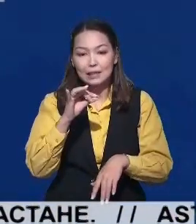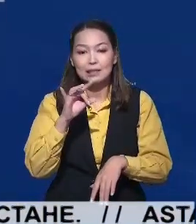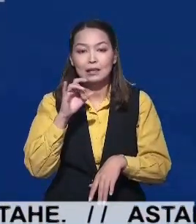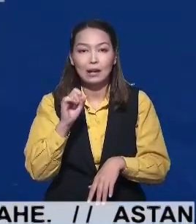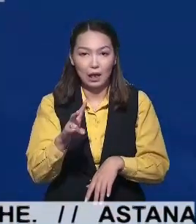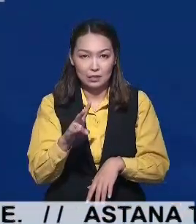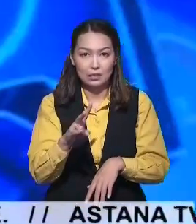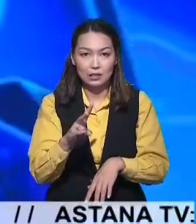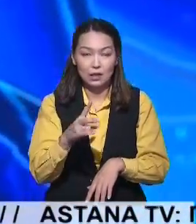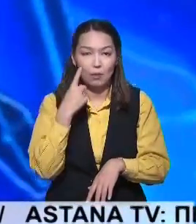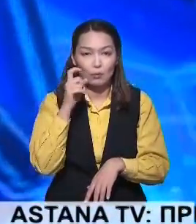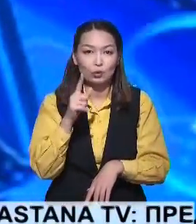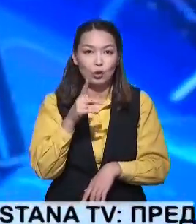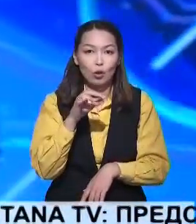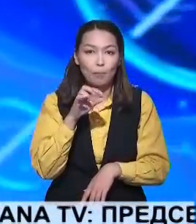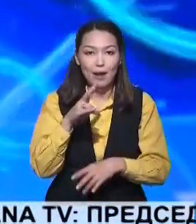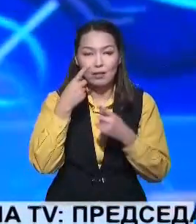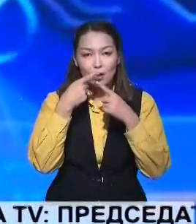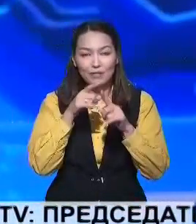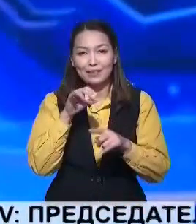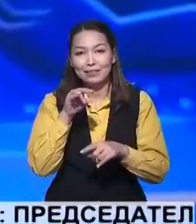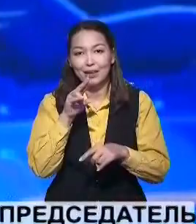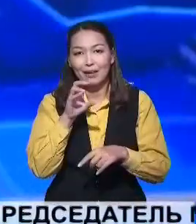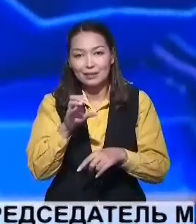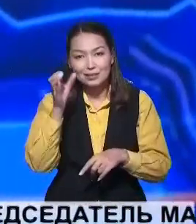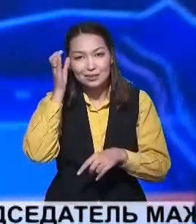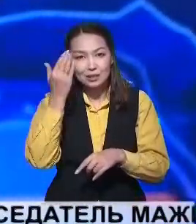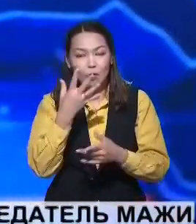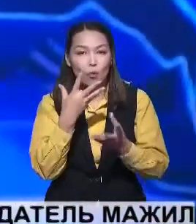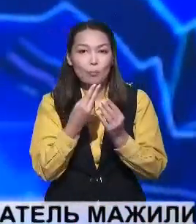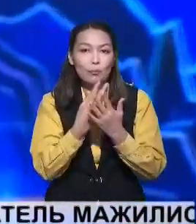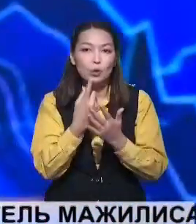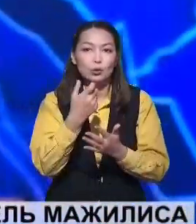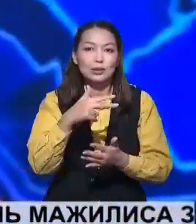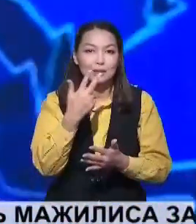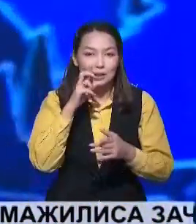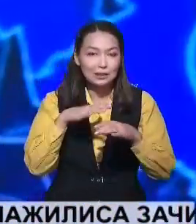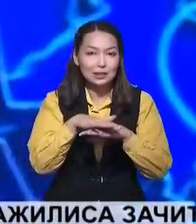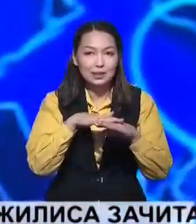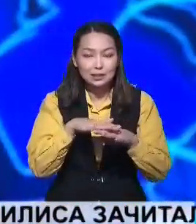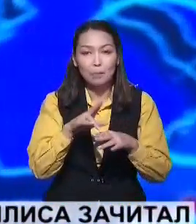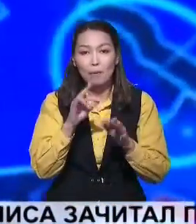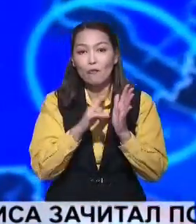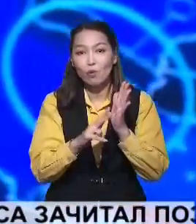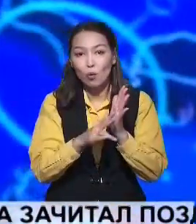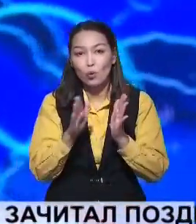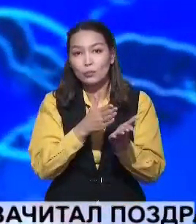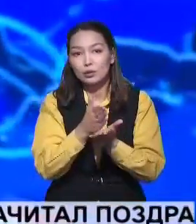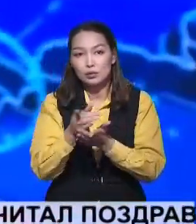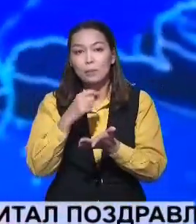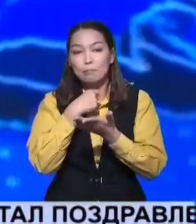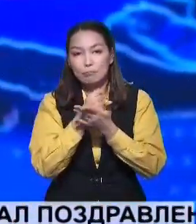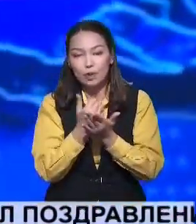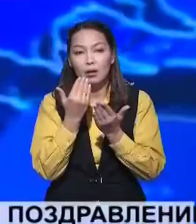Ирана. Отмечу, что Global Innovation Index оценивает показатели в 133 стран по 80 направлениям и подтверждает